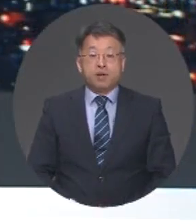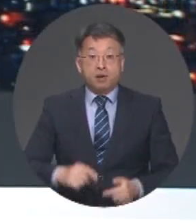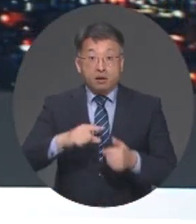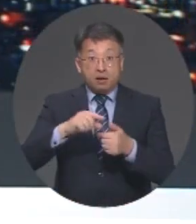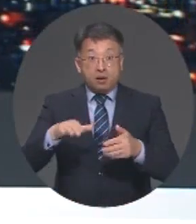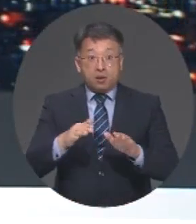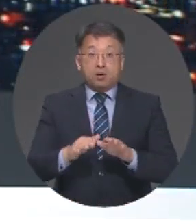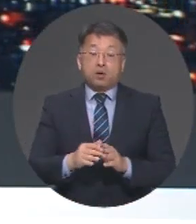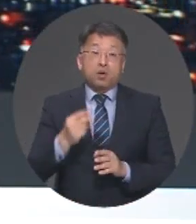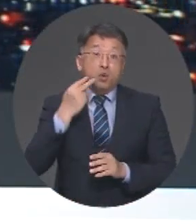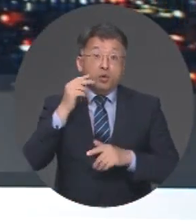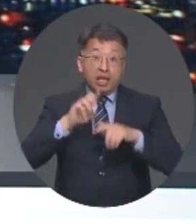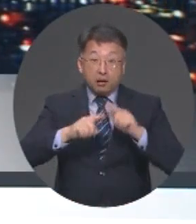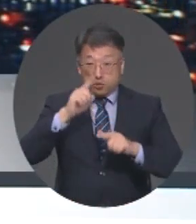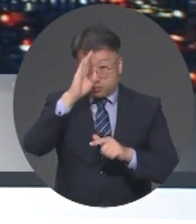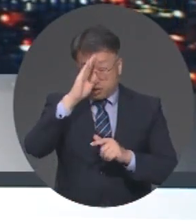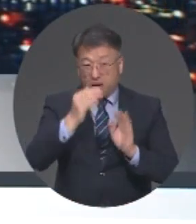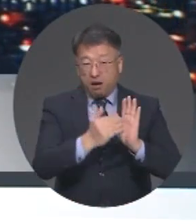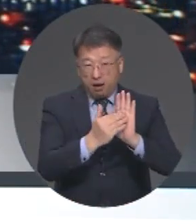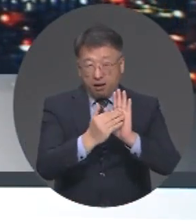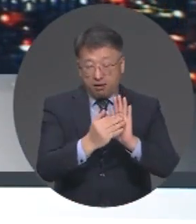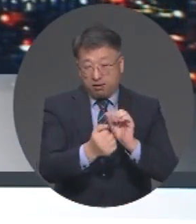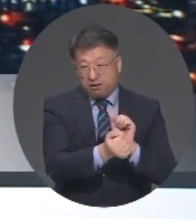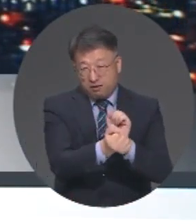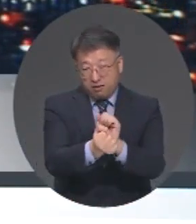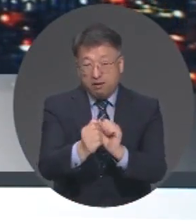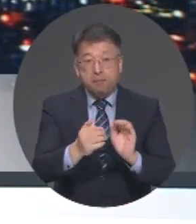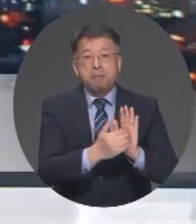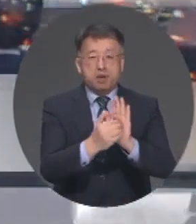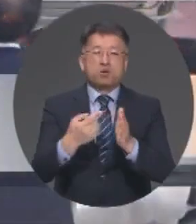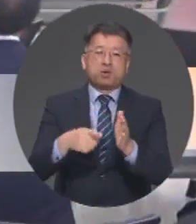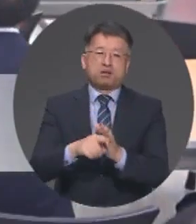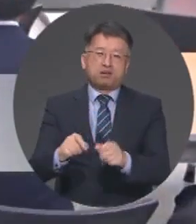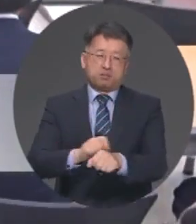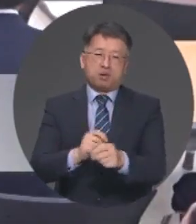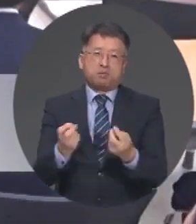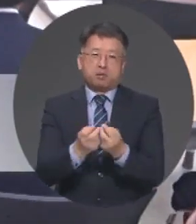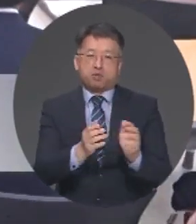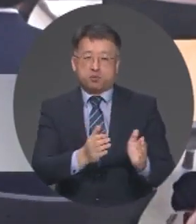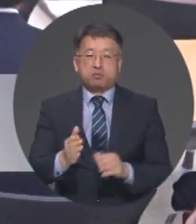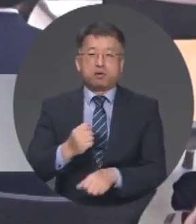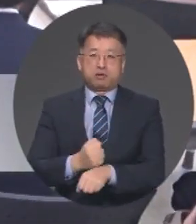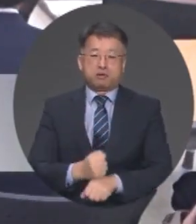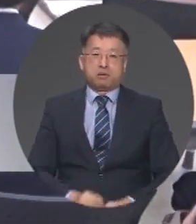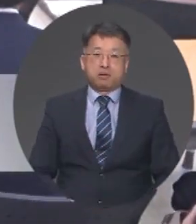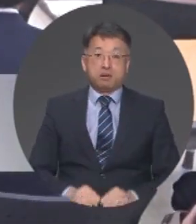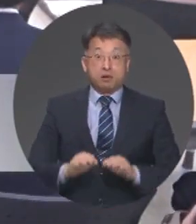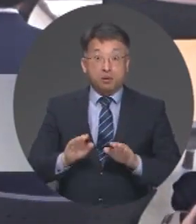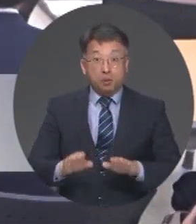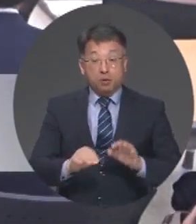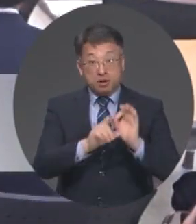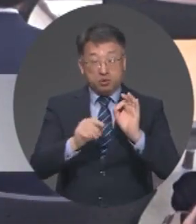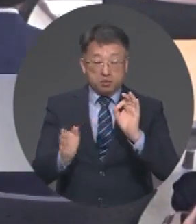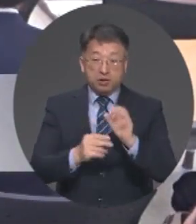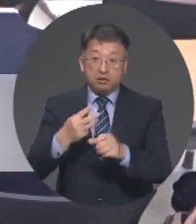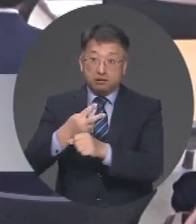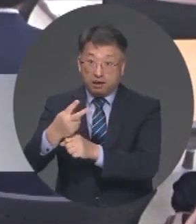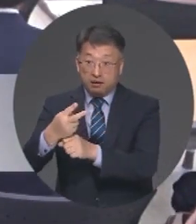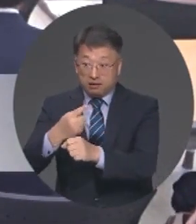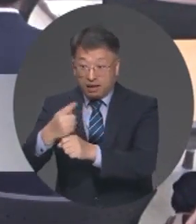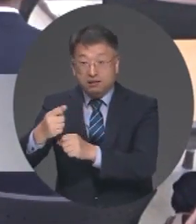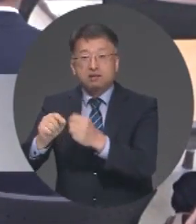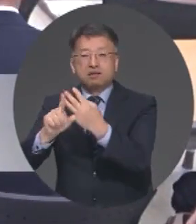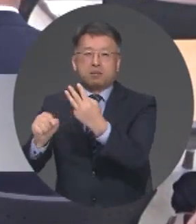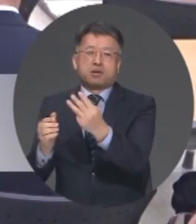경상남도가 소나무 재선충병 확산을 막기 위한 특별 대책을 추진합니다 돈는 이달부터 내년 3월까지